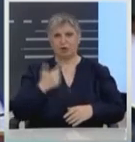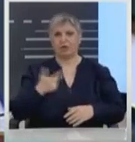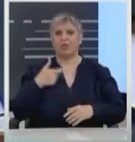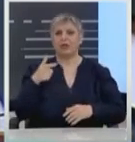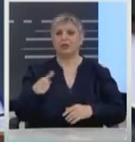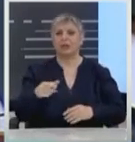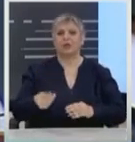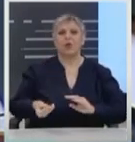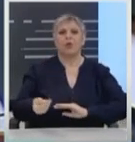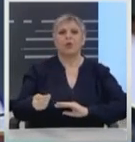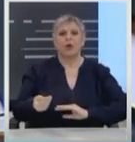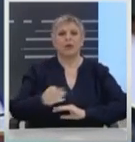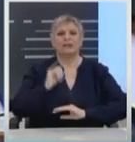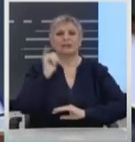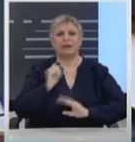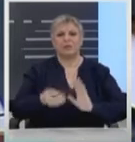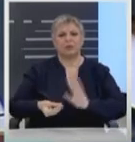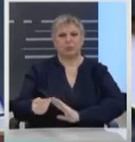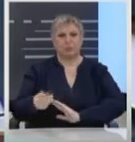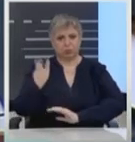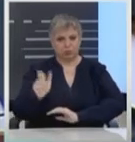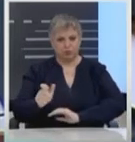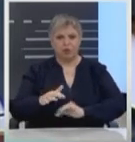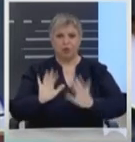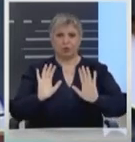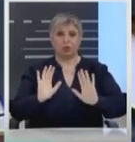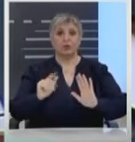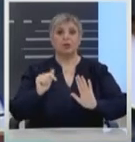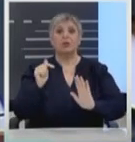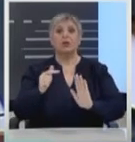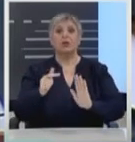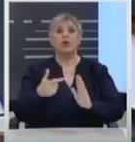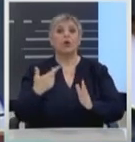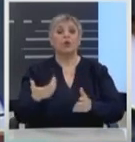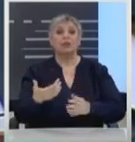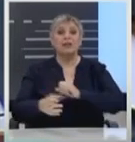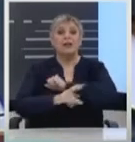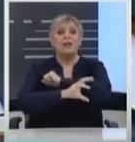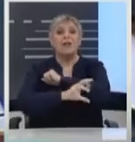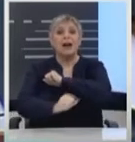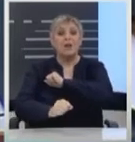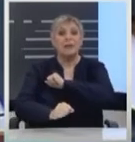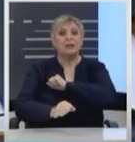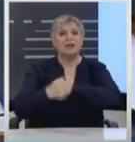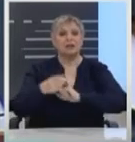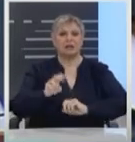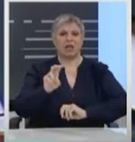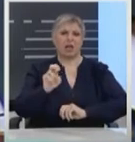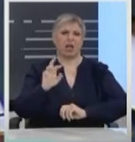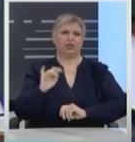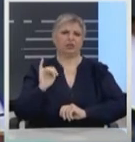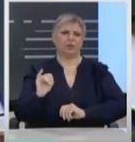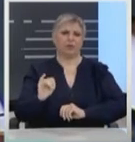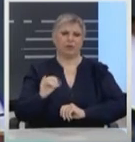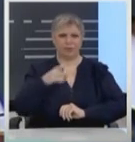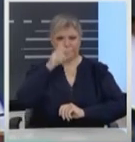ή δεν πήρατε τα δώρα από τη Siemens, αλλά την κατάθεση της γραμματέως Χριστοφοράκου. Το γνωρίζετε τον κύριο Χριστοφοράκου, φαντάζομαι.